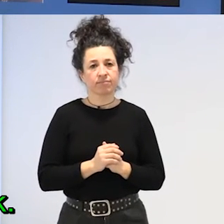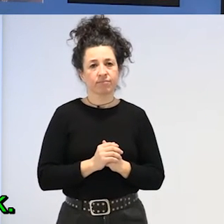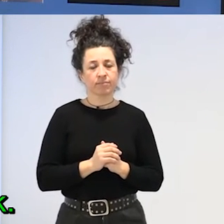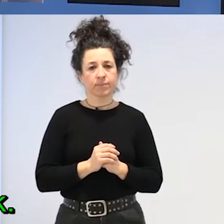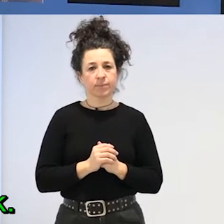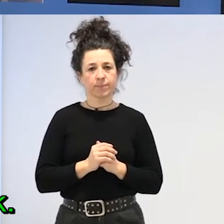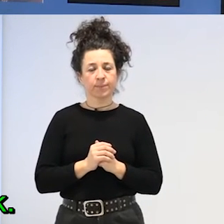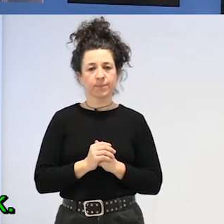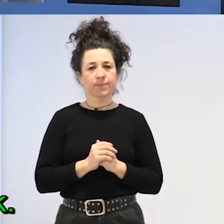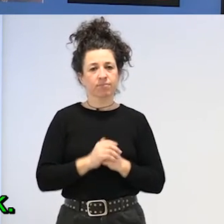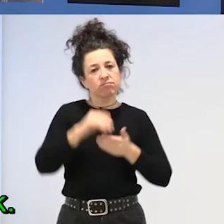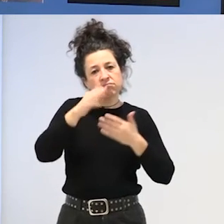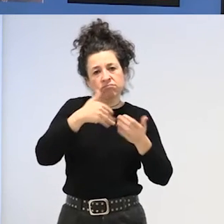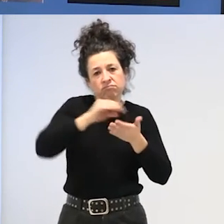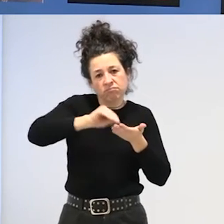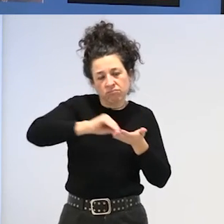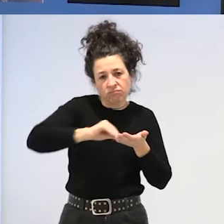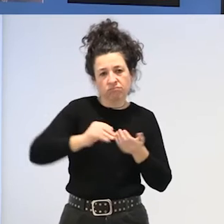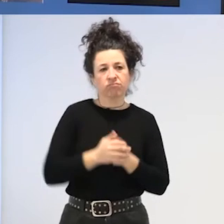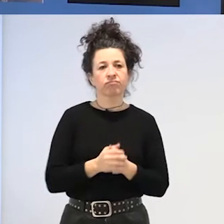80. idatziak izan ziren.